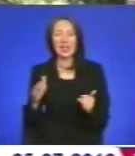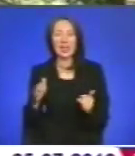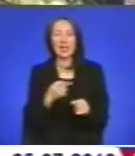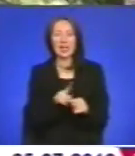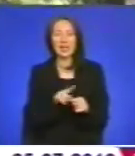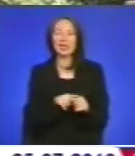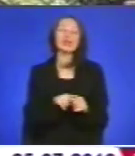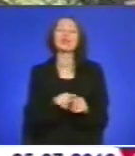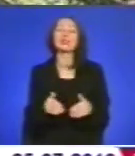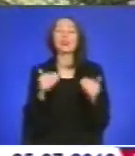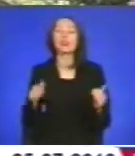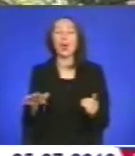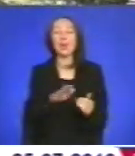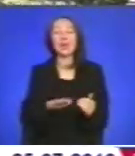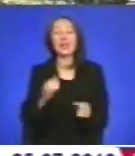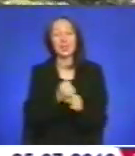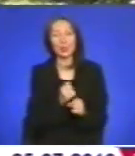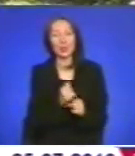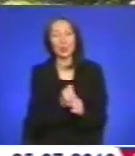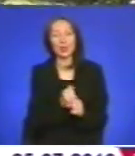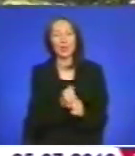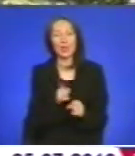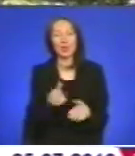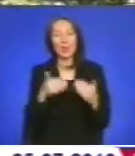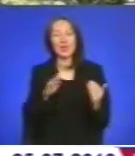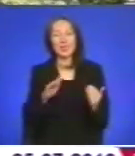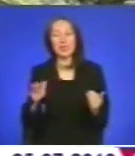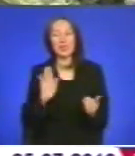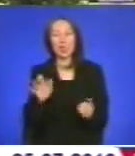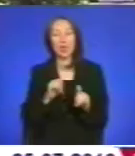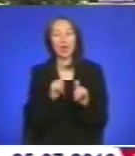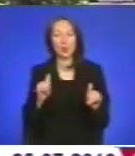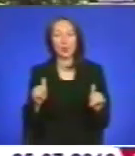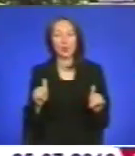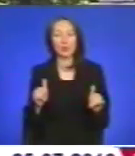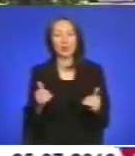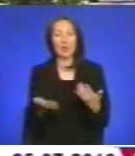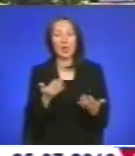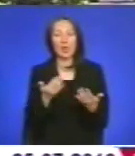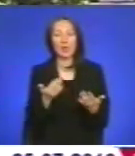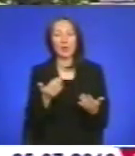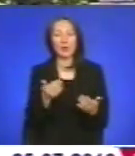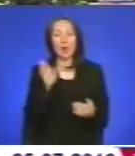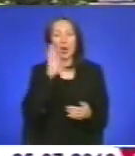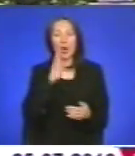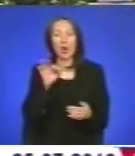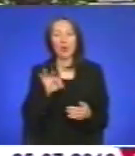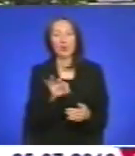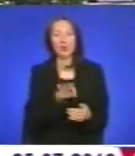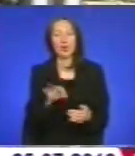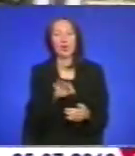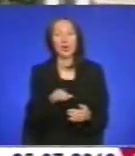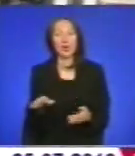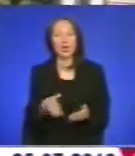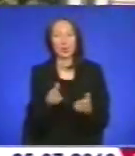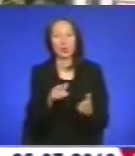більше майданчиків зробити, щоб більше дітей було розвитку. Напевно, що на ремонт доріг, бо дороги у нас просто ужасні.